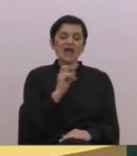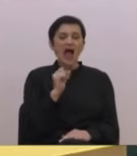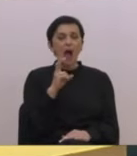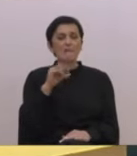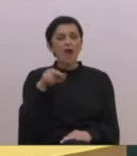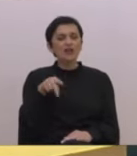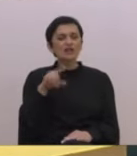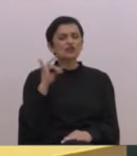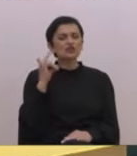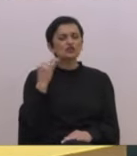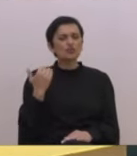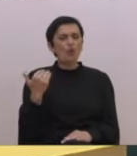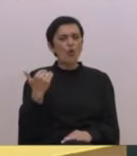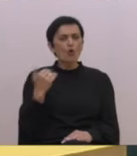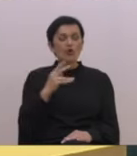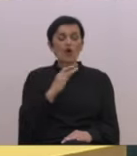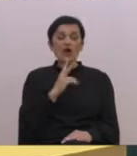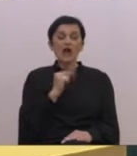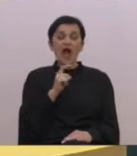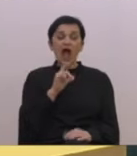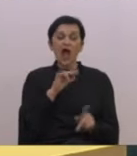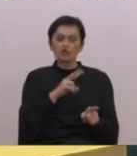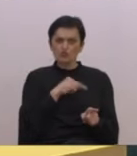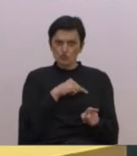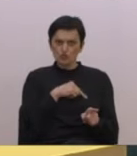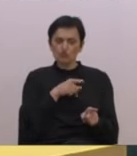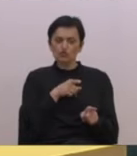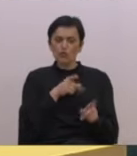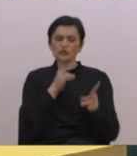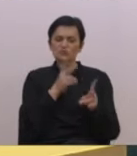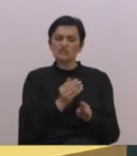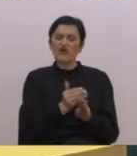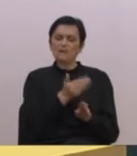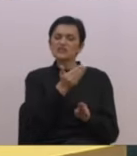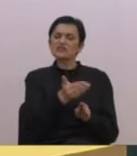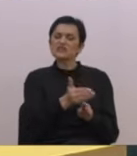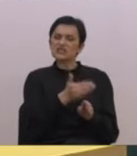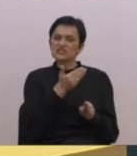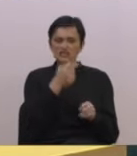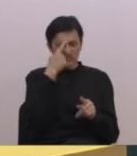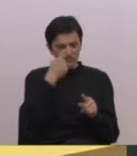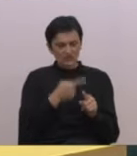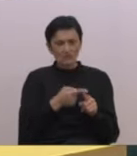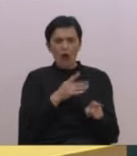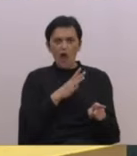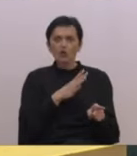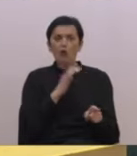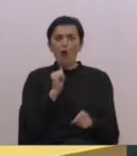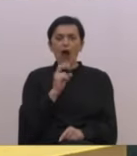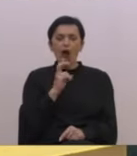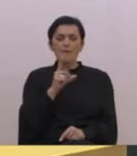ხო? ანუ კაინიც მუშაობდა, კაინიც მსხვერპს წირავდა, ძმა იყო ეს რაღაც